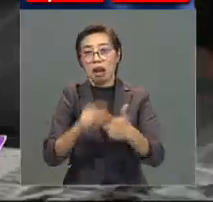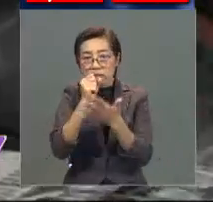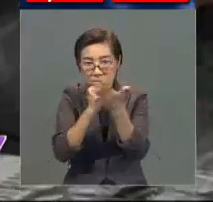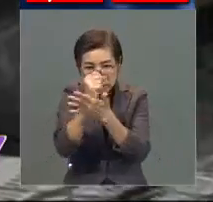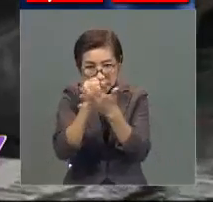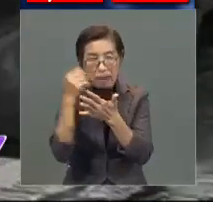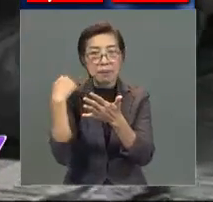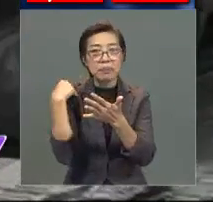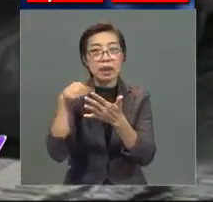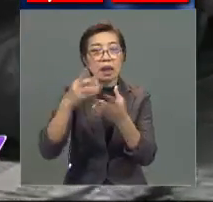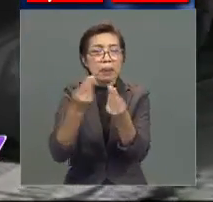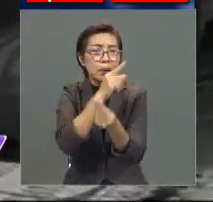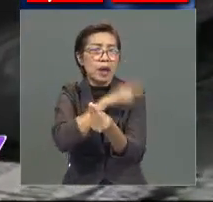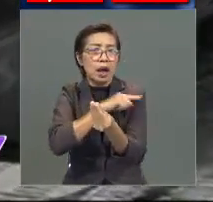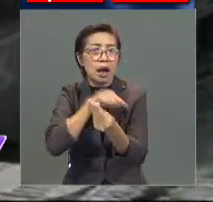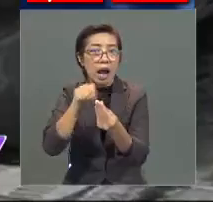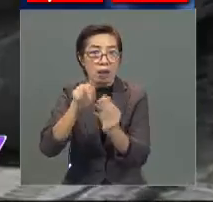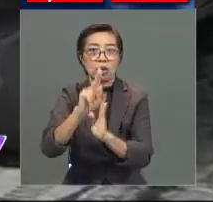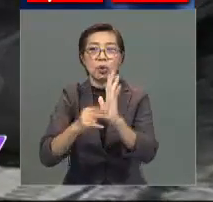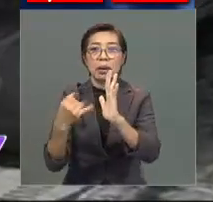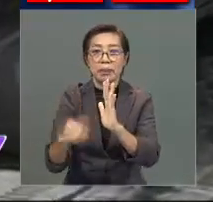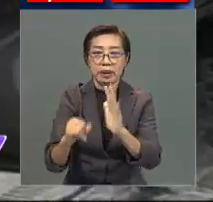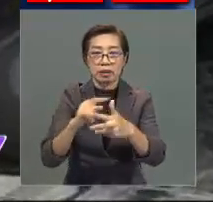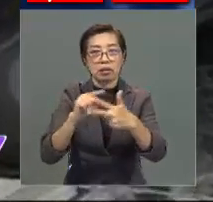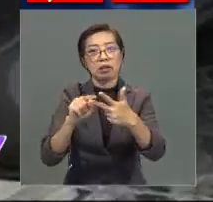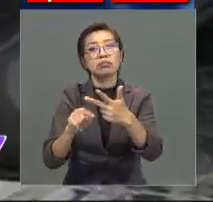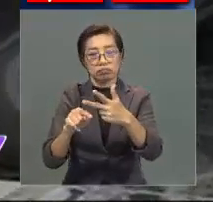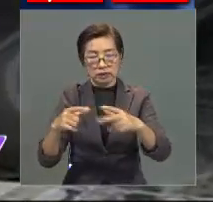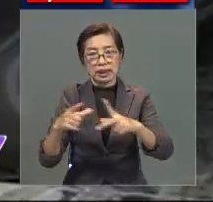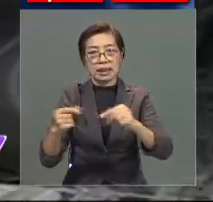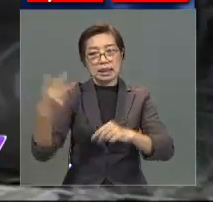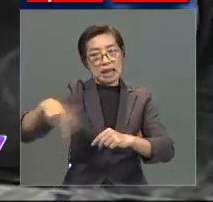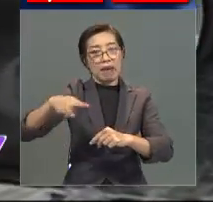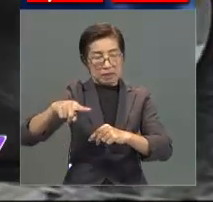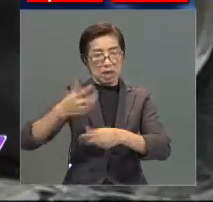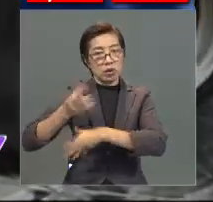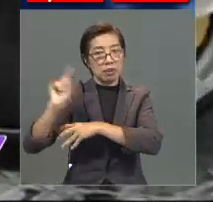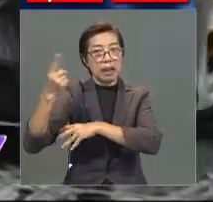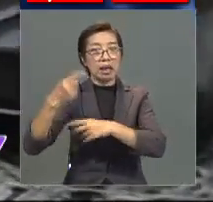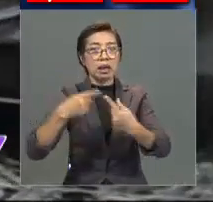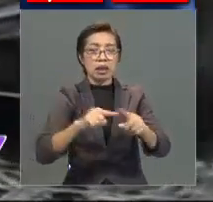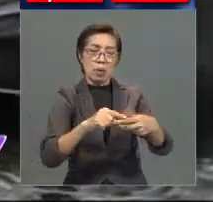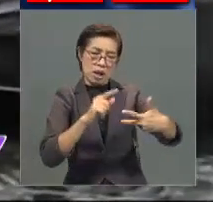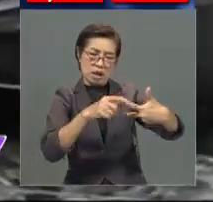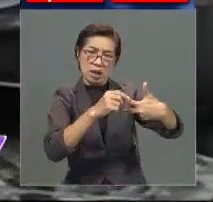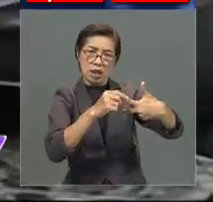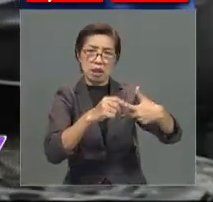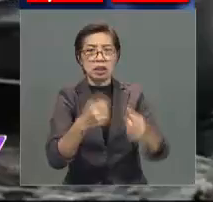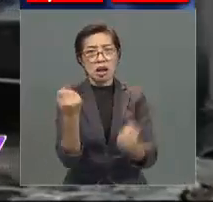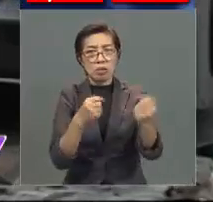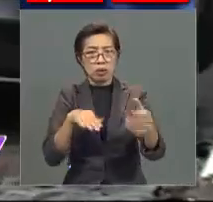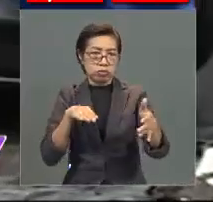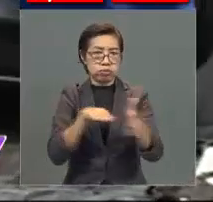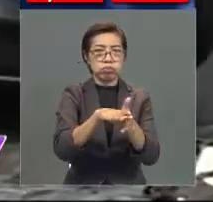เสพติดให้โทษประเภท 2หรือว่าโคคาอีนโดยผิดกฎหมายแต่คาดว่าในส่วนของข้อหาไม่หยุดรถให้ความช่วย